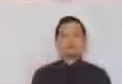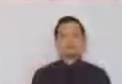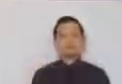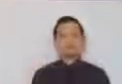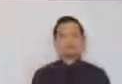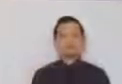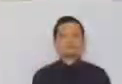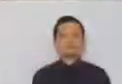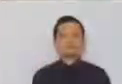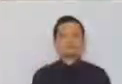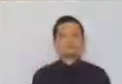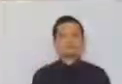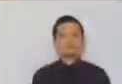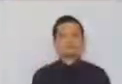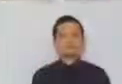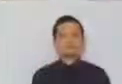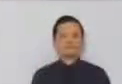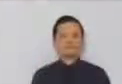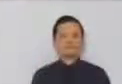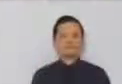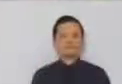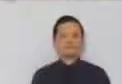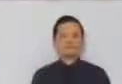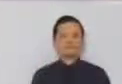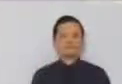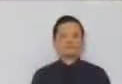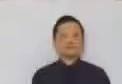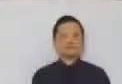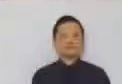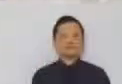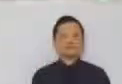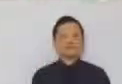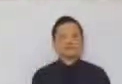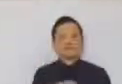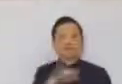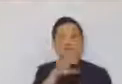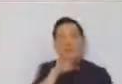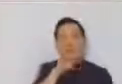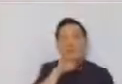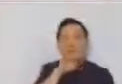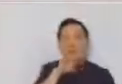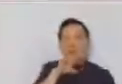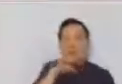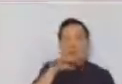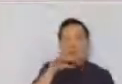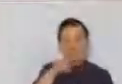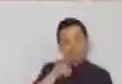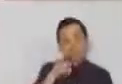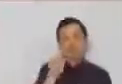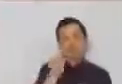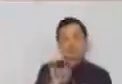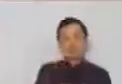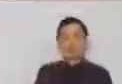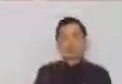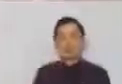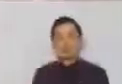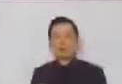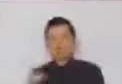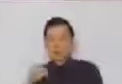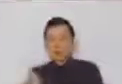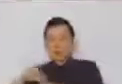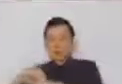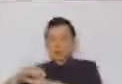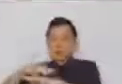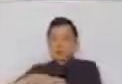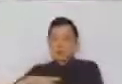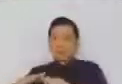Lenkeska Fernandez, kapwa ay sinugod sa ospital matapos masugatan ng may-ari at mismong karpintero na si Leonardo